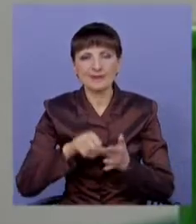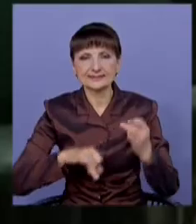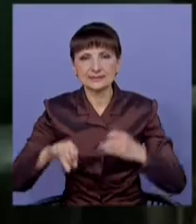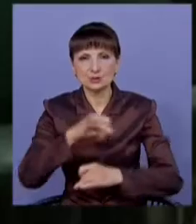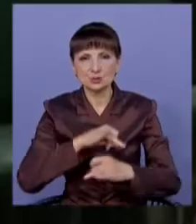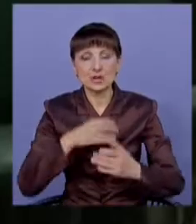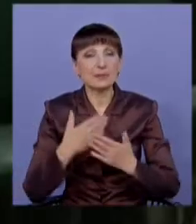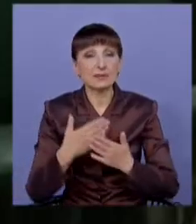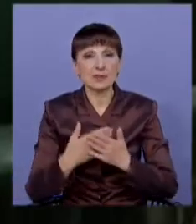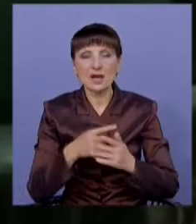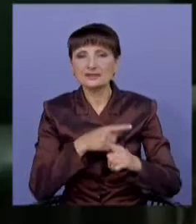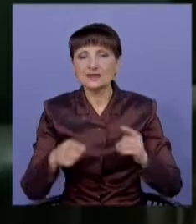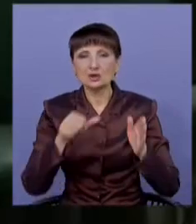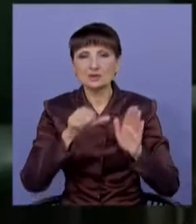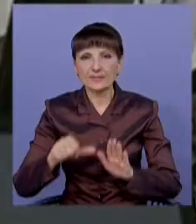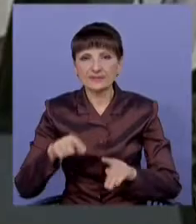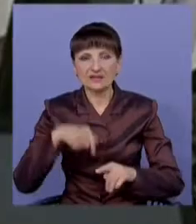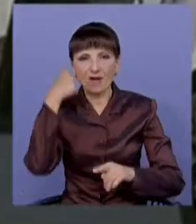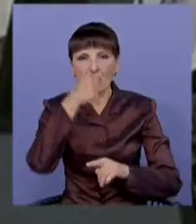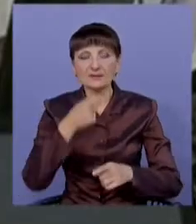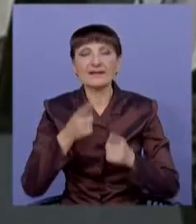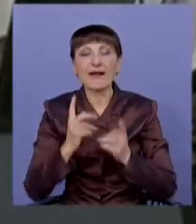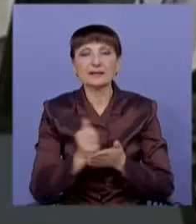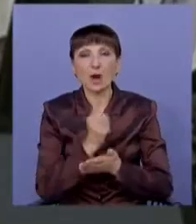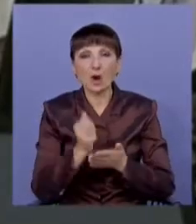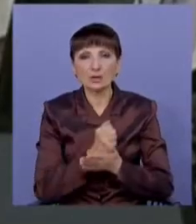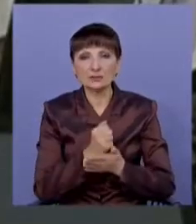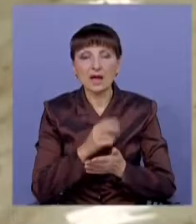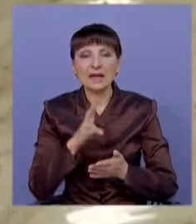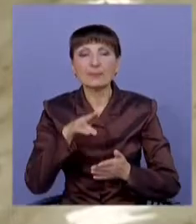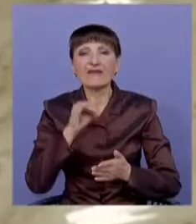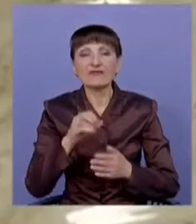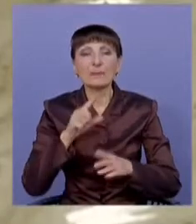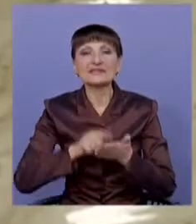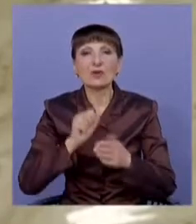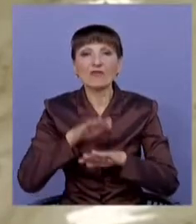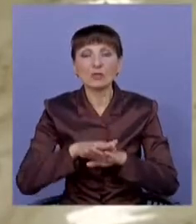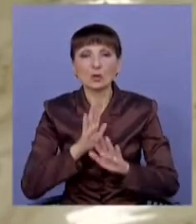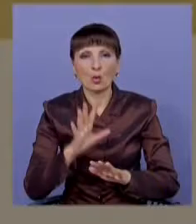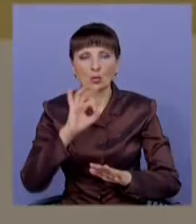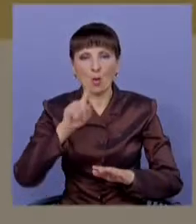К примеру, за первое полугодие этого года реальный доход активов НПФ составила всего